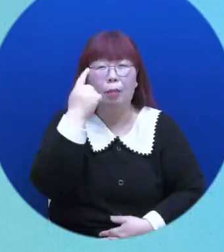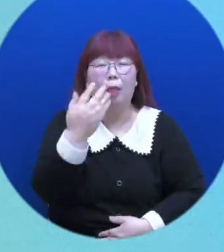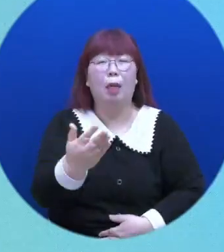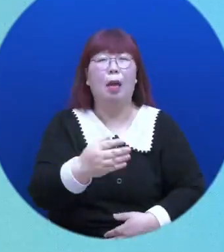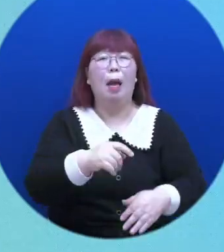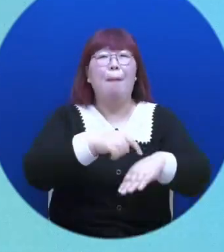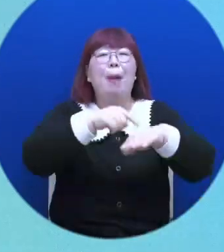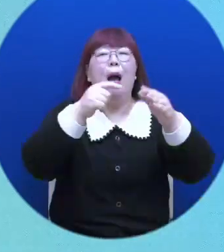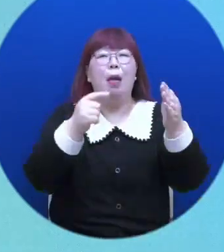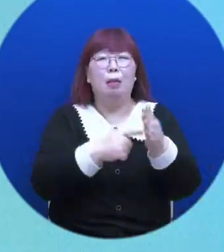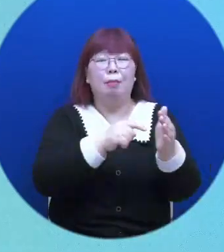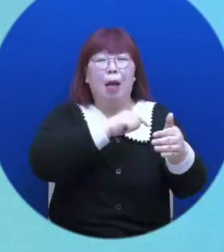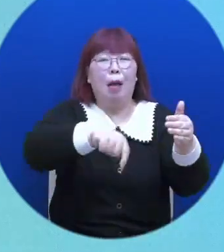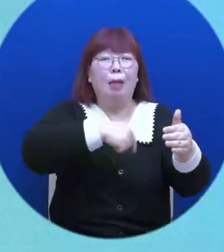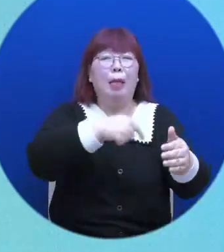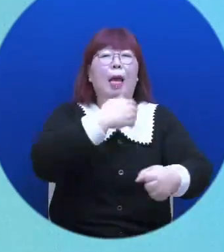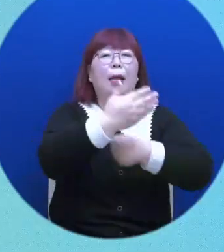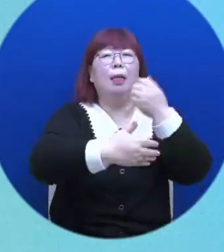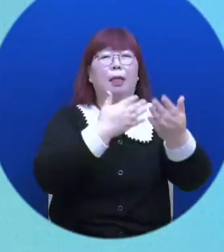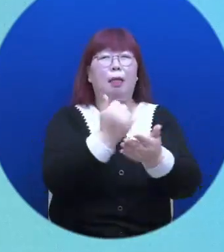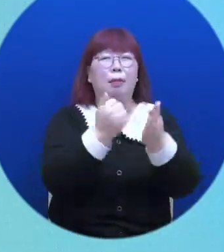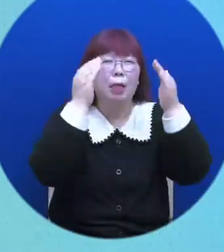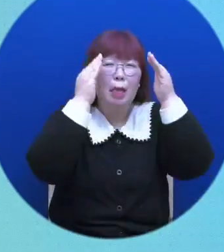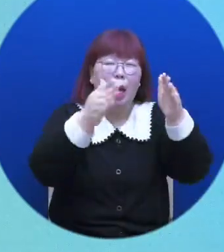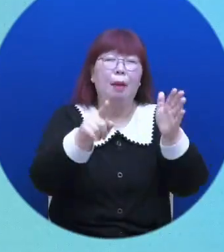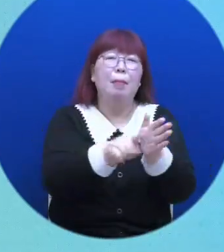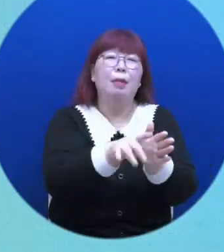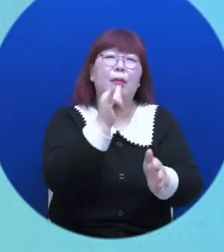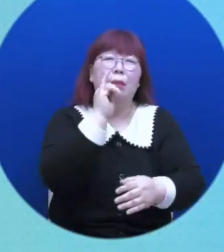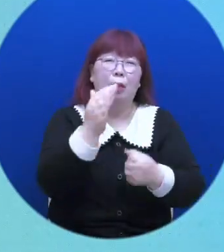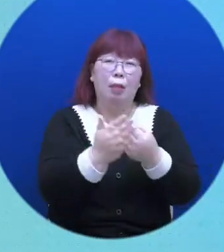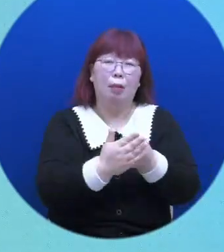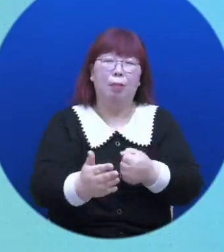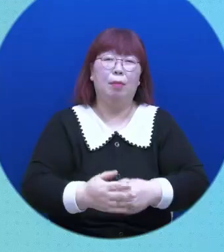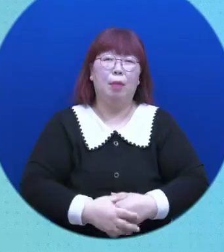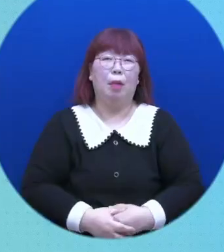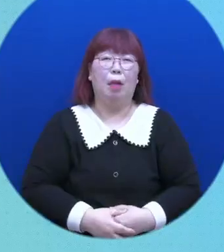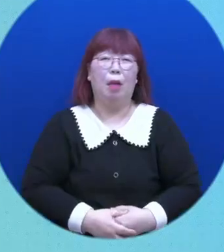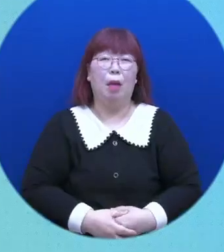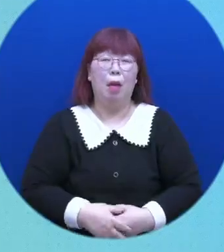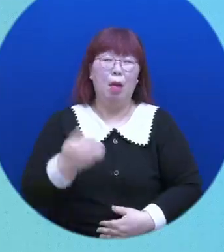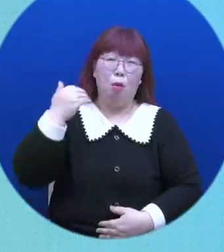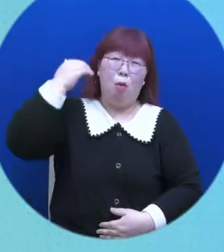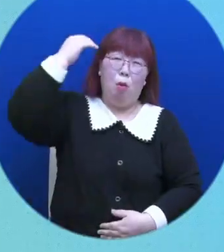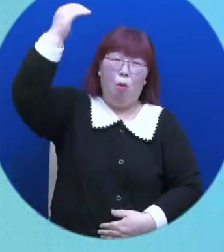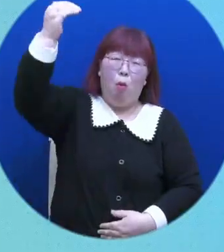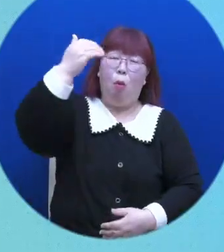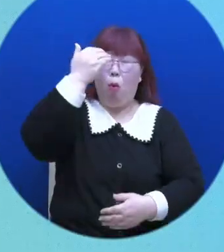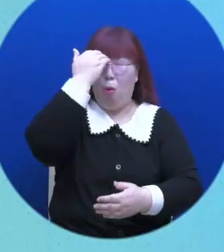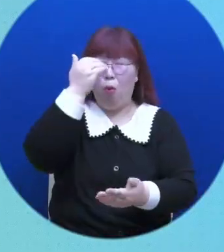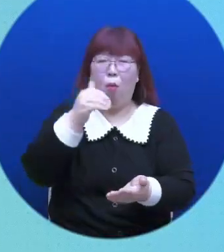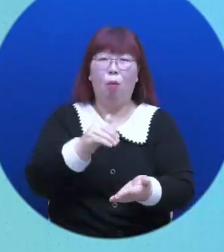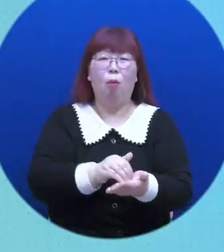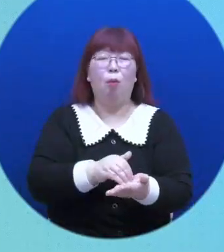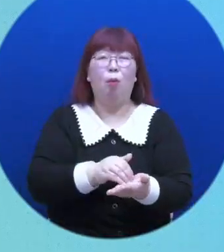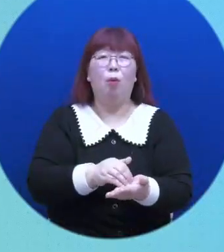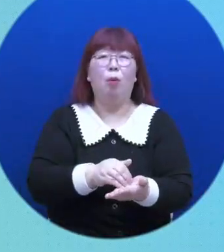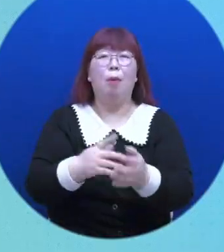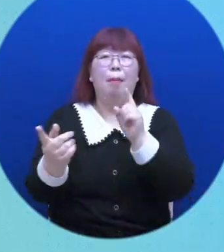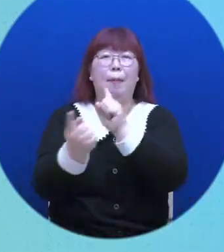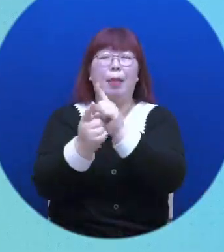내면에 하나님을 향한 믿음이었다라는 거잖아요. 골리앗 앞에서 너는 칼과 단창을 가지고